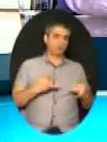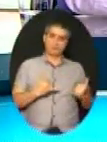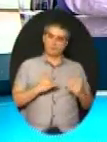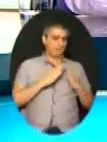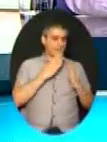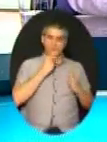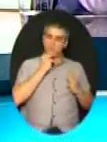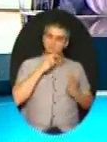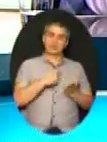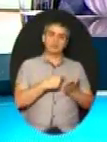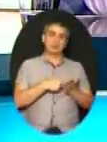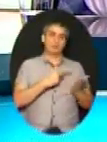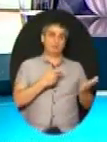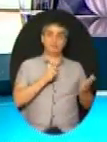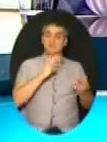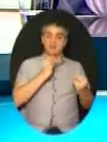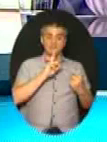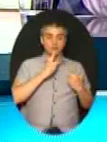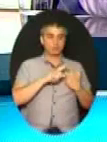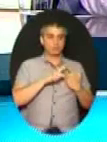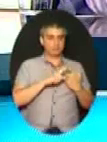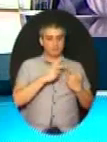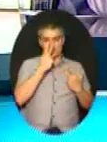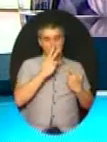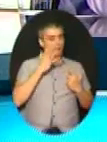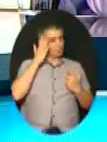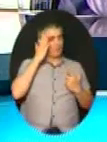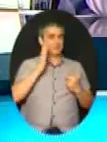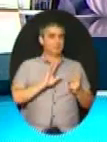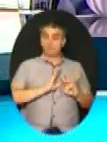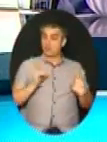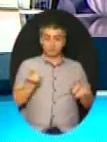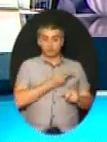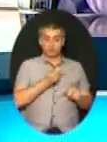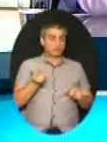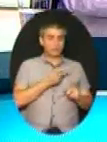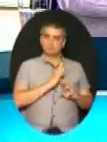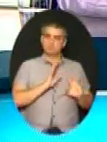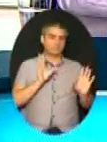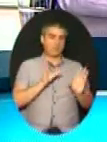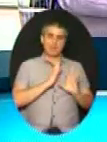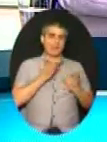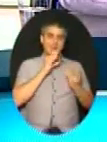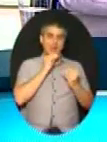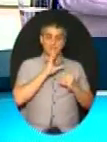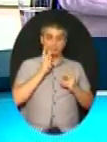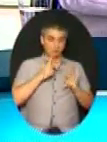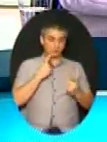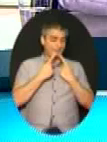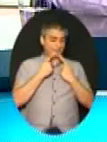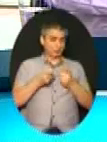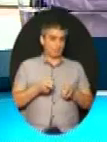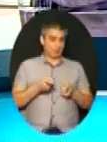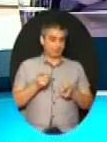הבית היהודי צריכים לשלם את המחיר. והדבר השני זה לראות אופק מדיני. בלי שתי ההבטחות האלה אין על מה לדבר. כל עוד יש מסע